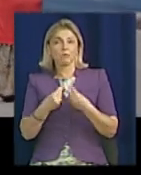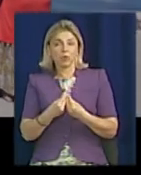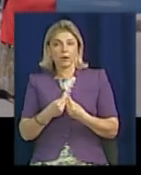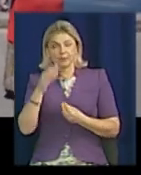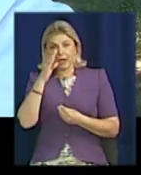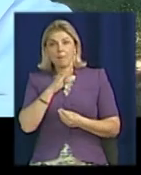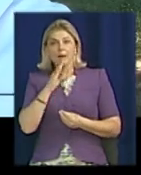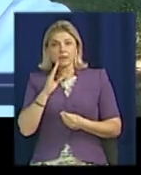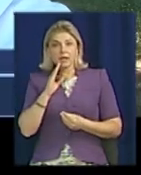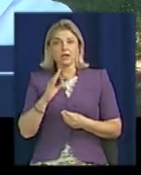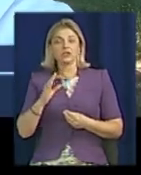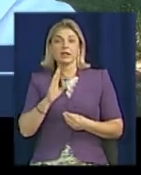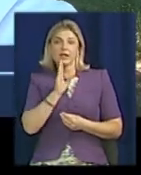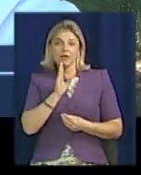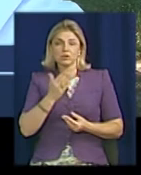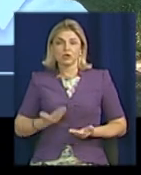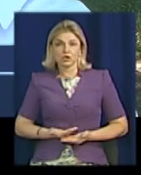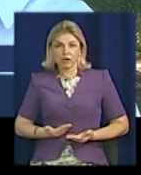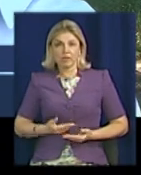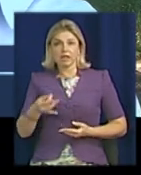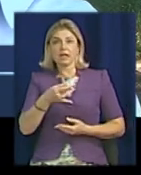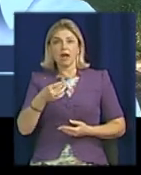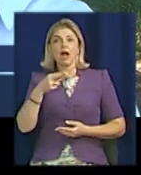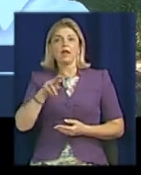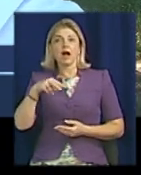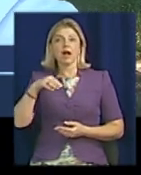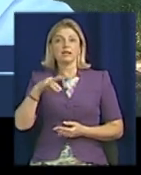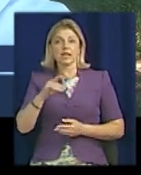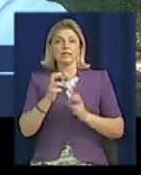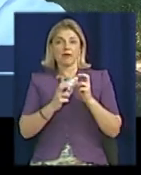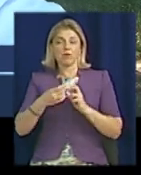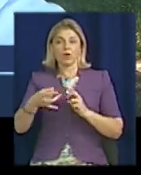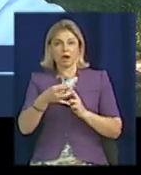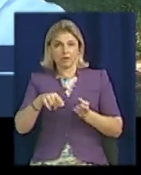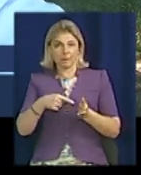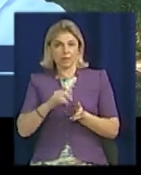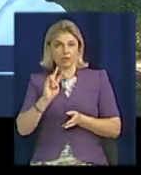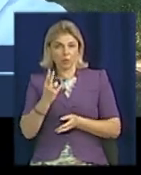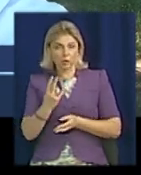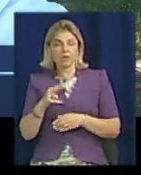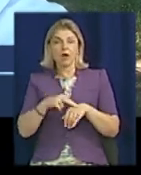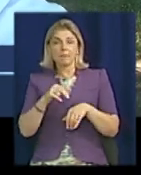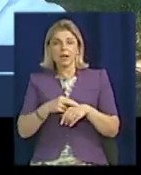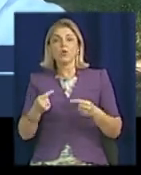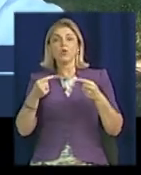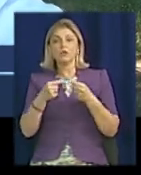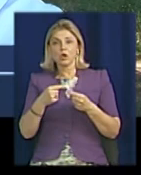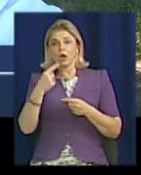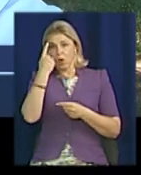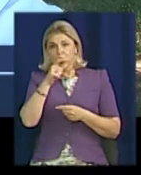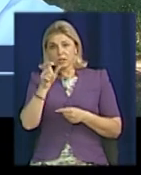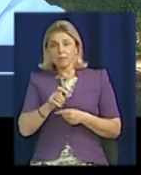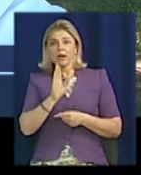Батьки дівчини мешкають в мікрорайоні Ялти, Заводського району міста Миколаєва. Правоохоронці встановили особу загиблої дівчини,